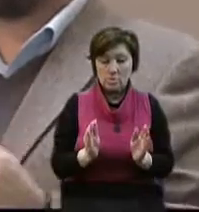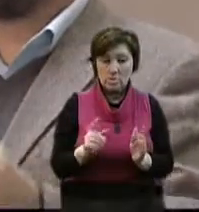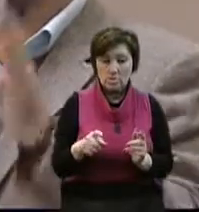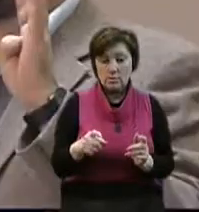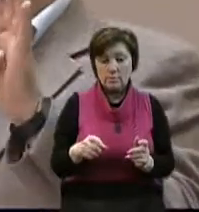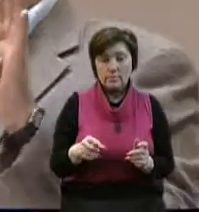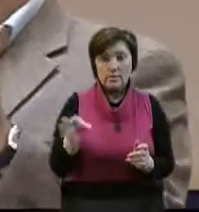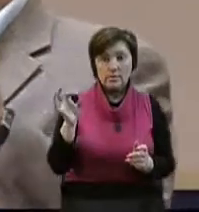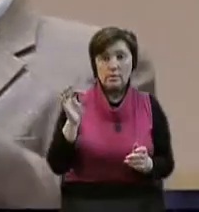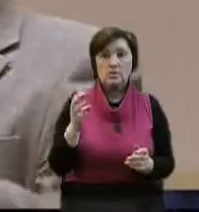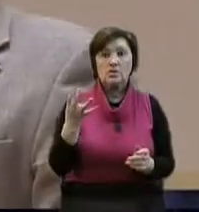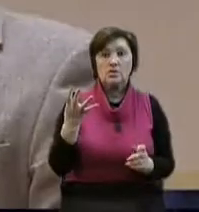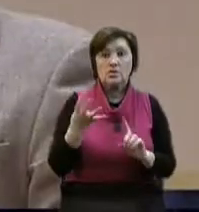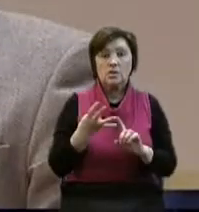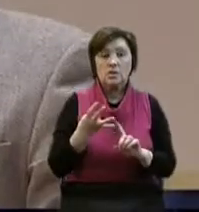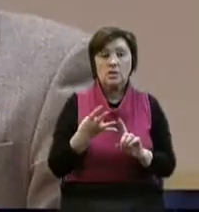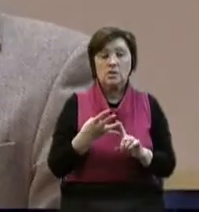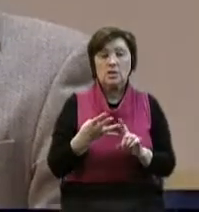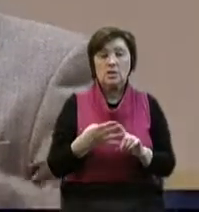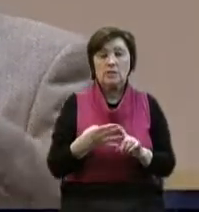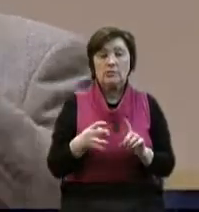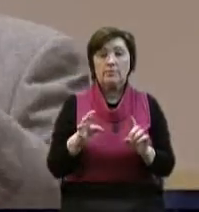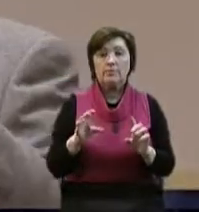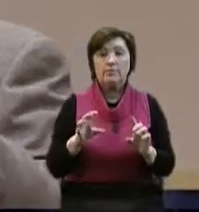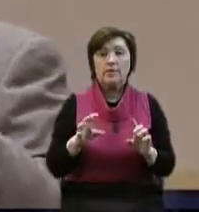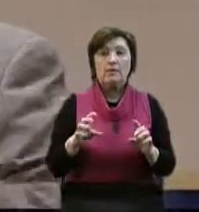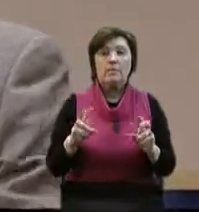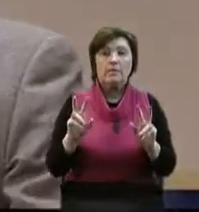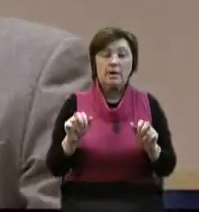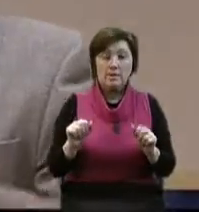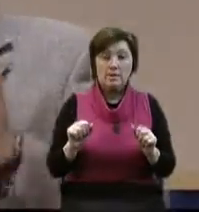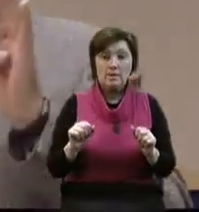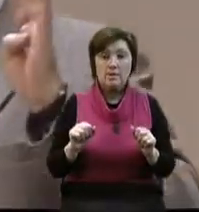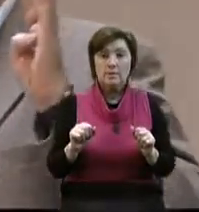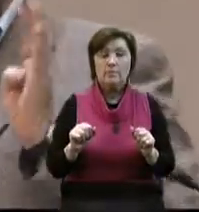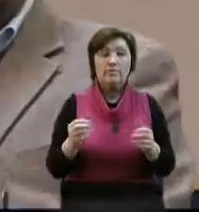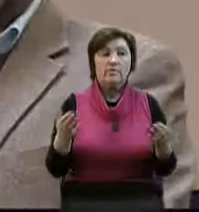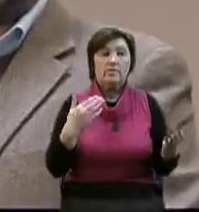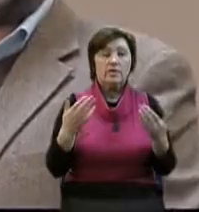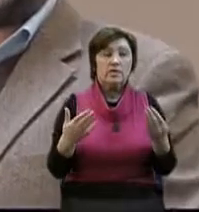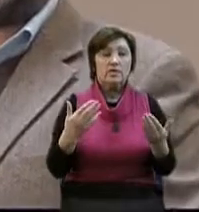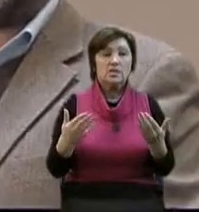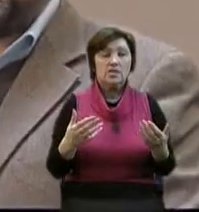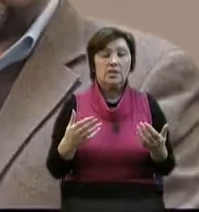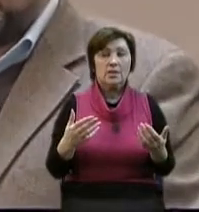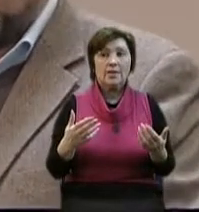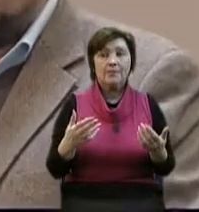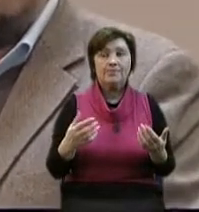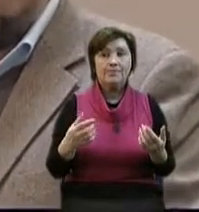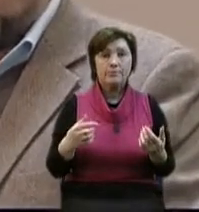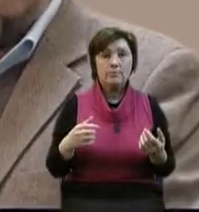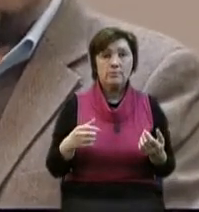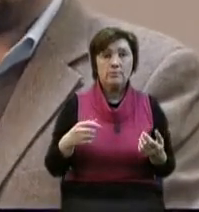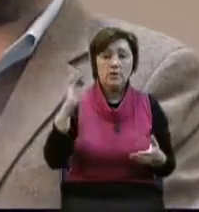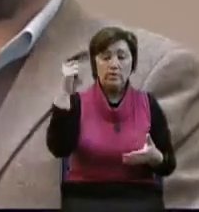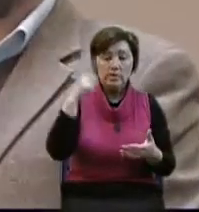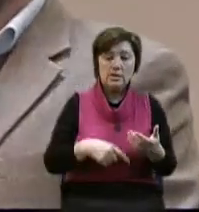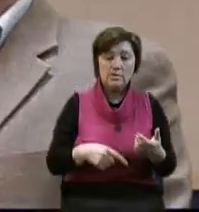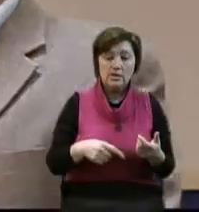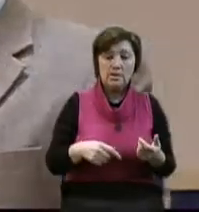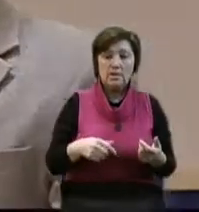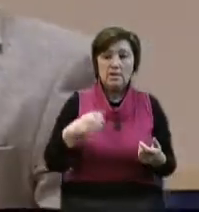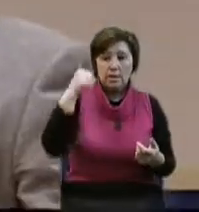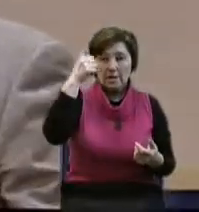звучали такие четыре наставления в отношении уверовавших язычников. Первое.